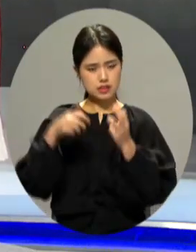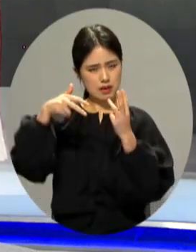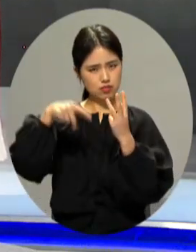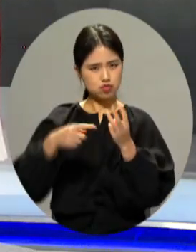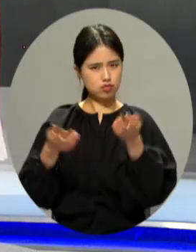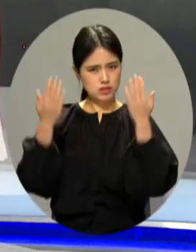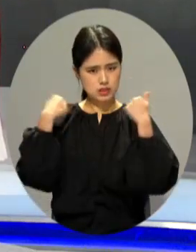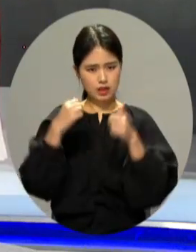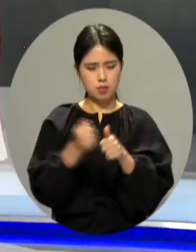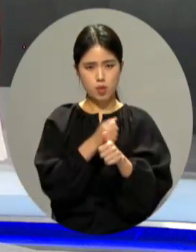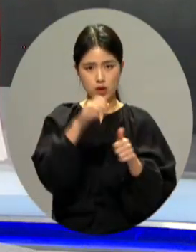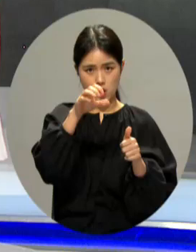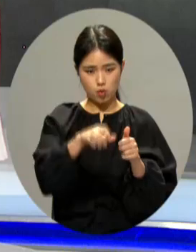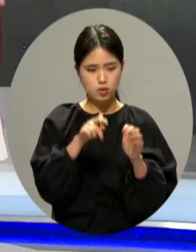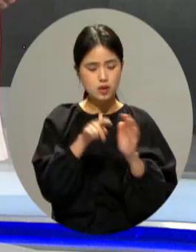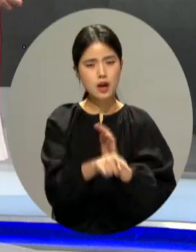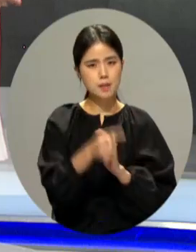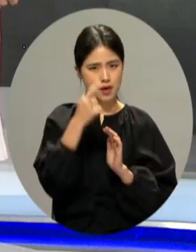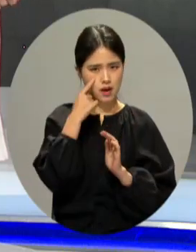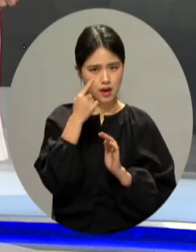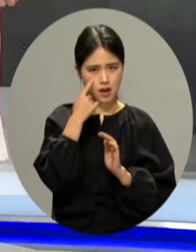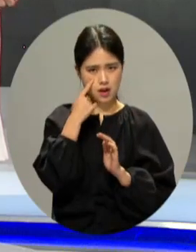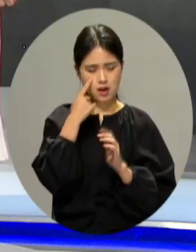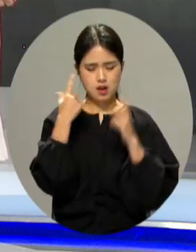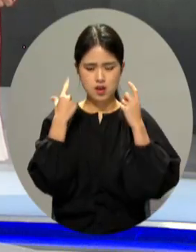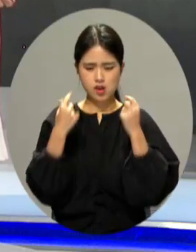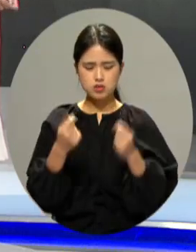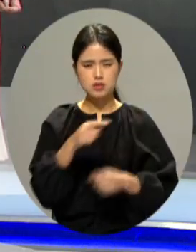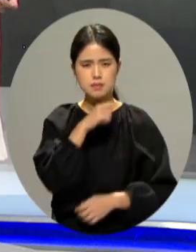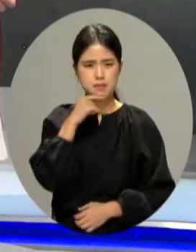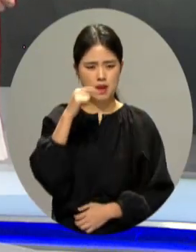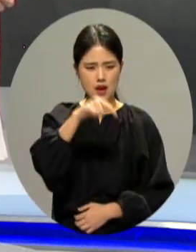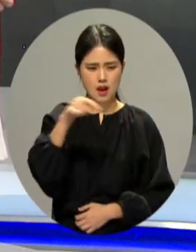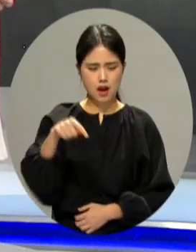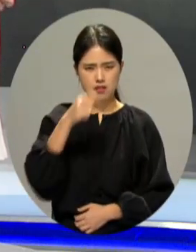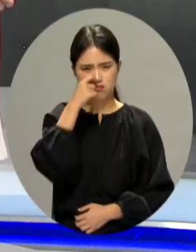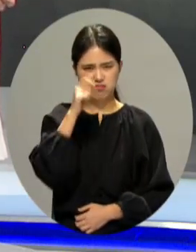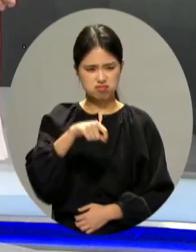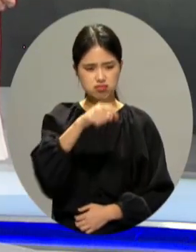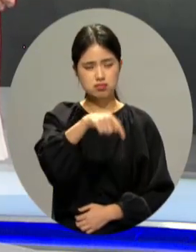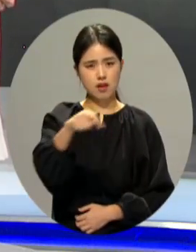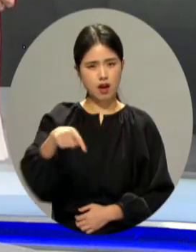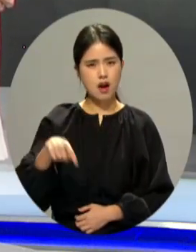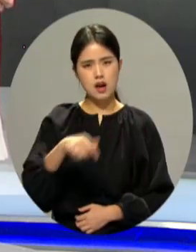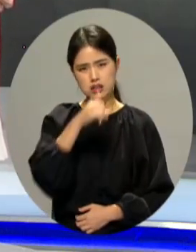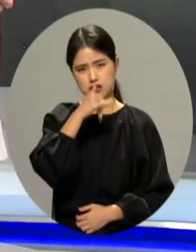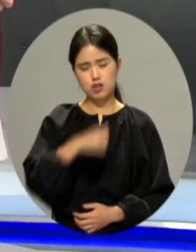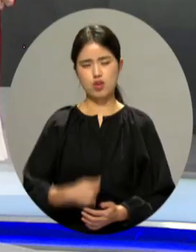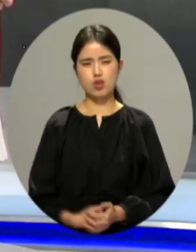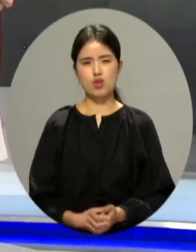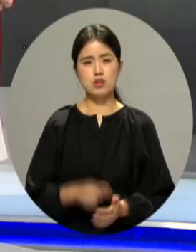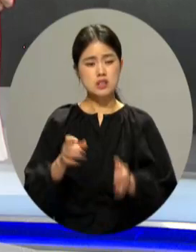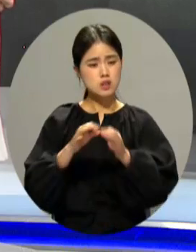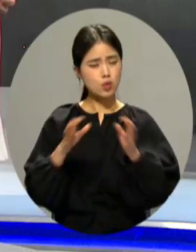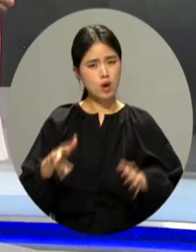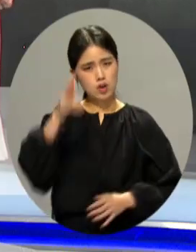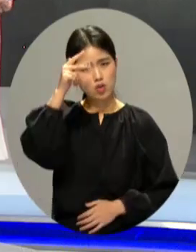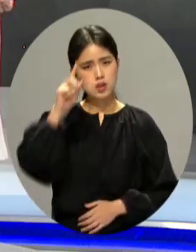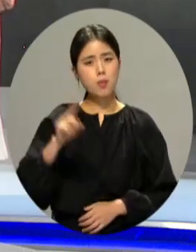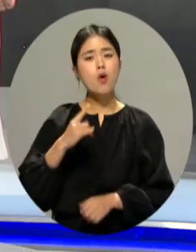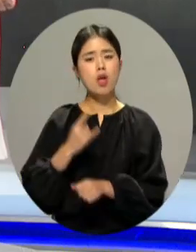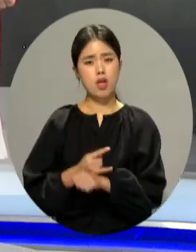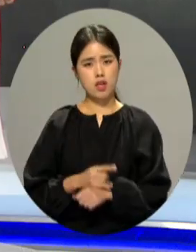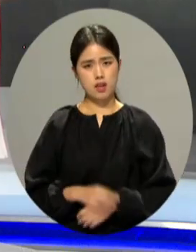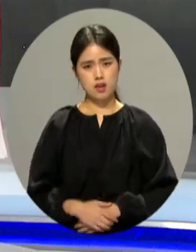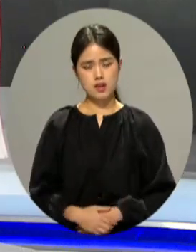지난 폭행 현장에 가봤습니다. 여전히 혈흔투성인 휴지가 나뒹굴고 있었습니다. 그동안 경찰 뭘 하고